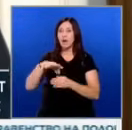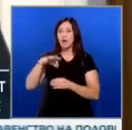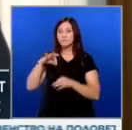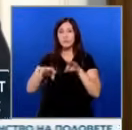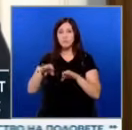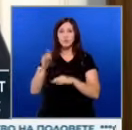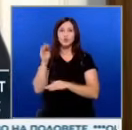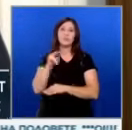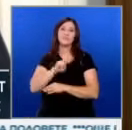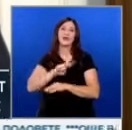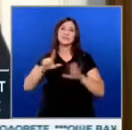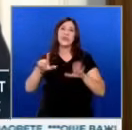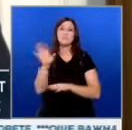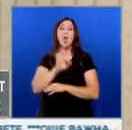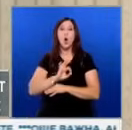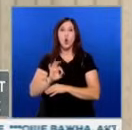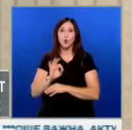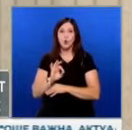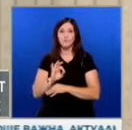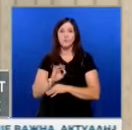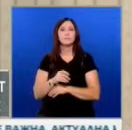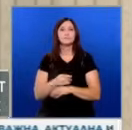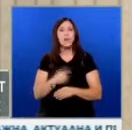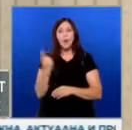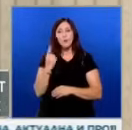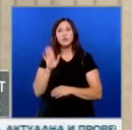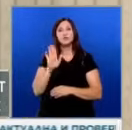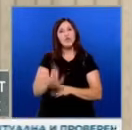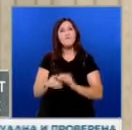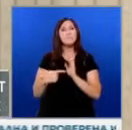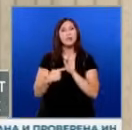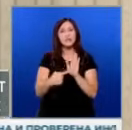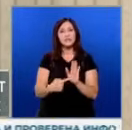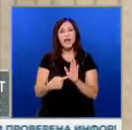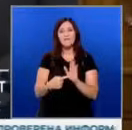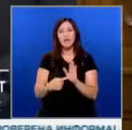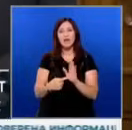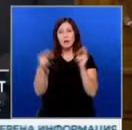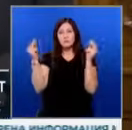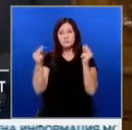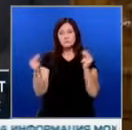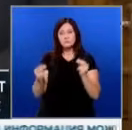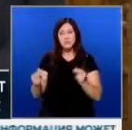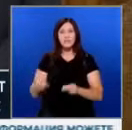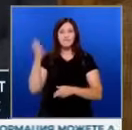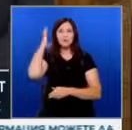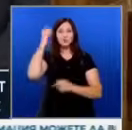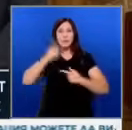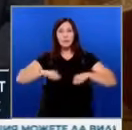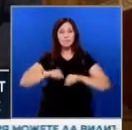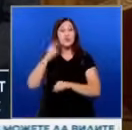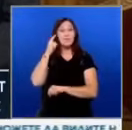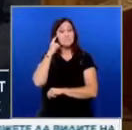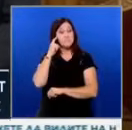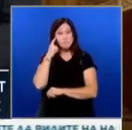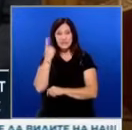изборите ще бъдат на 27 октомври. В понеделник ще ви представя състав на служебен кабинет и мисля,